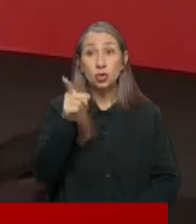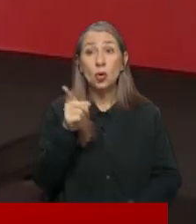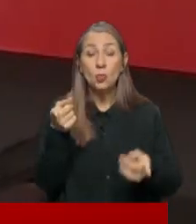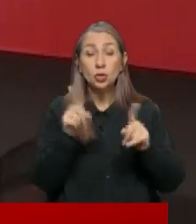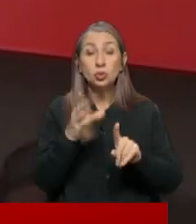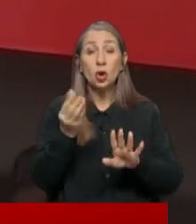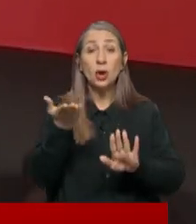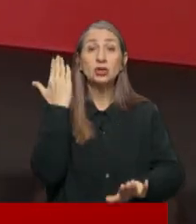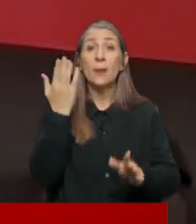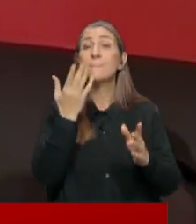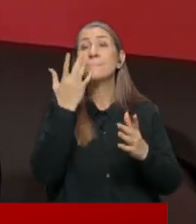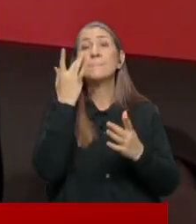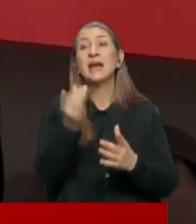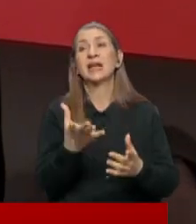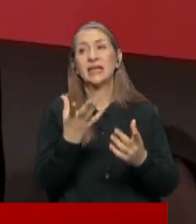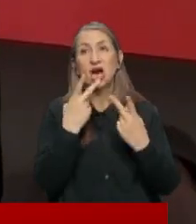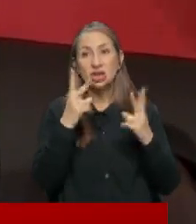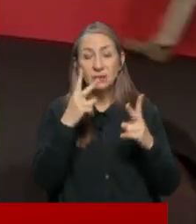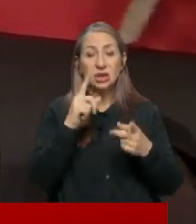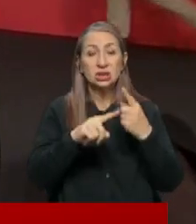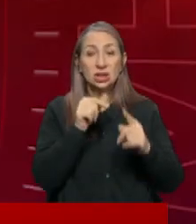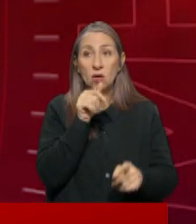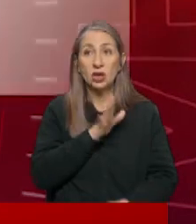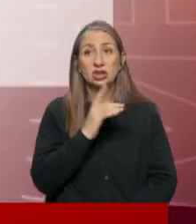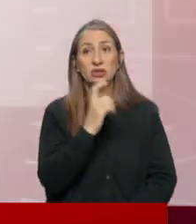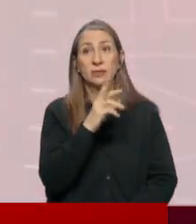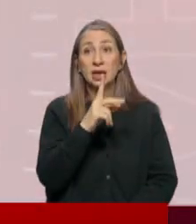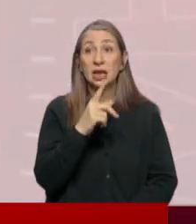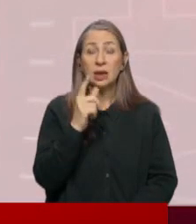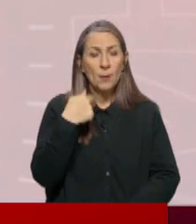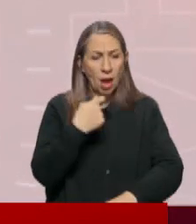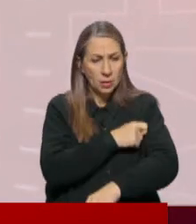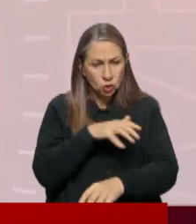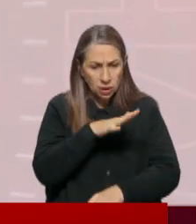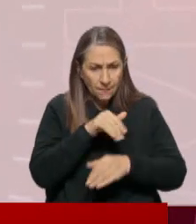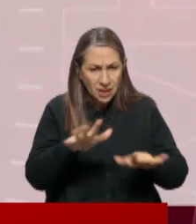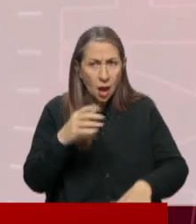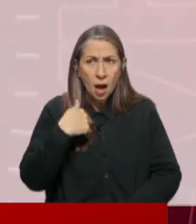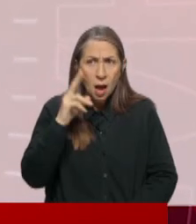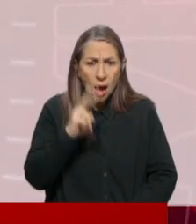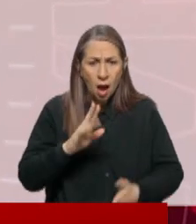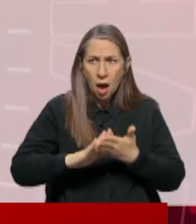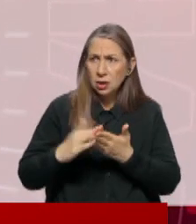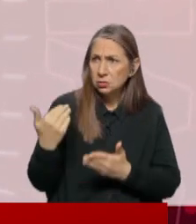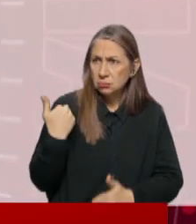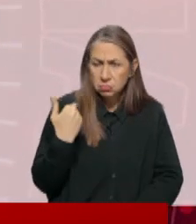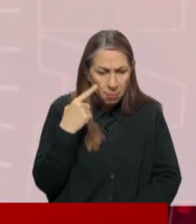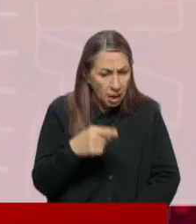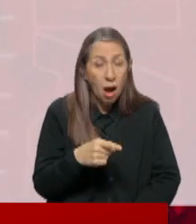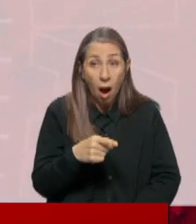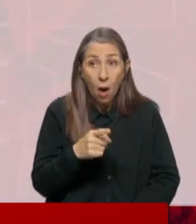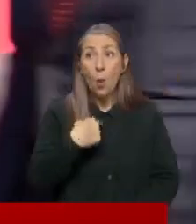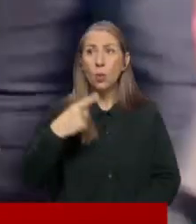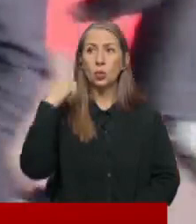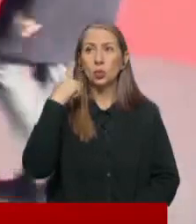buluşma çok önceden belliydi açıklaması Kılıçdaroğlu'na yanıt gibiydi. Çağrıyı Almanya'da sosyal medya üzerinden arkadaşlar duyurdular bana.